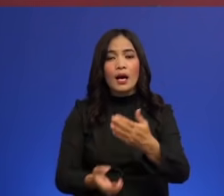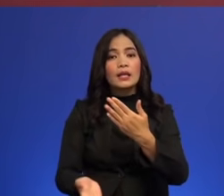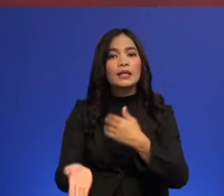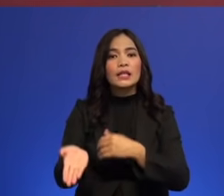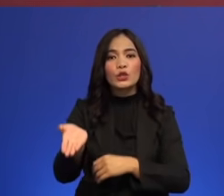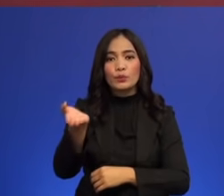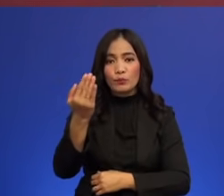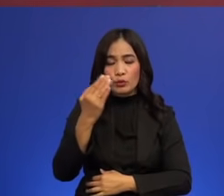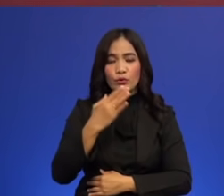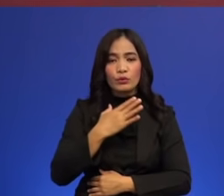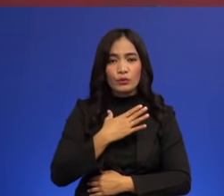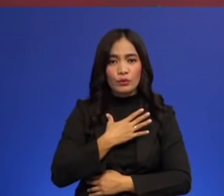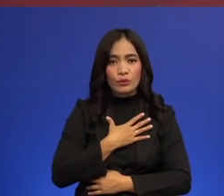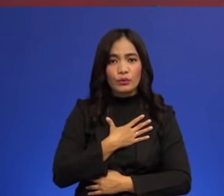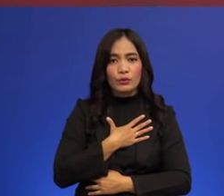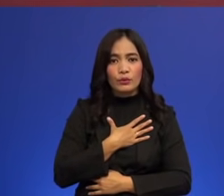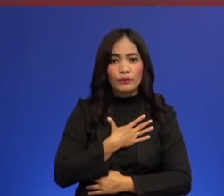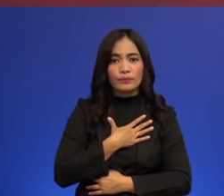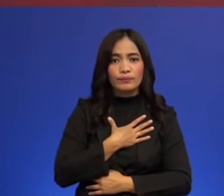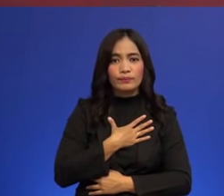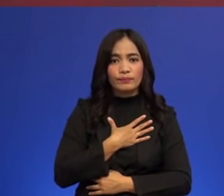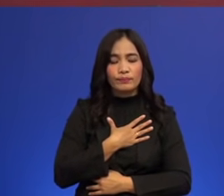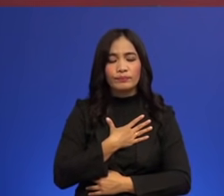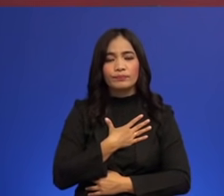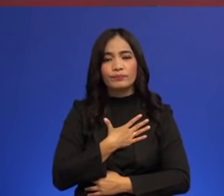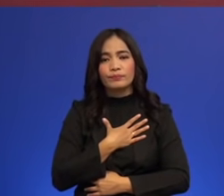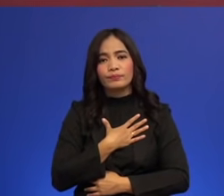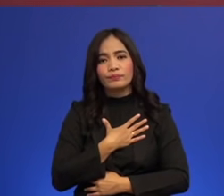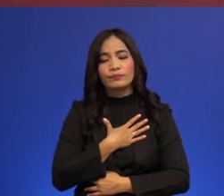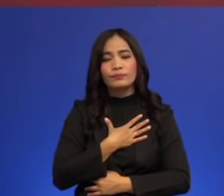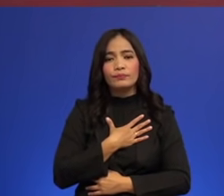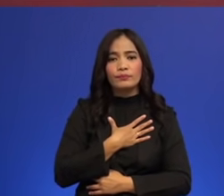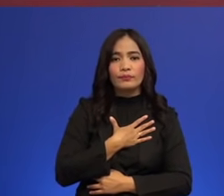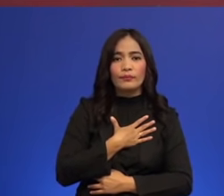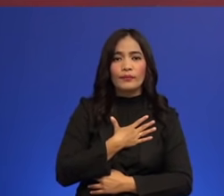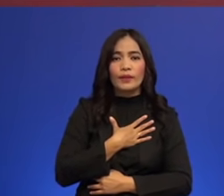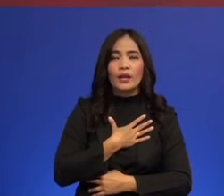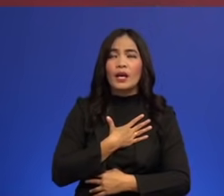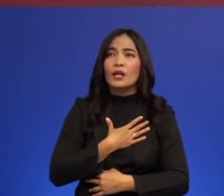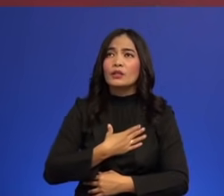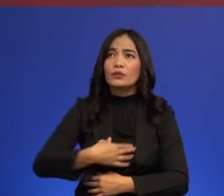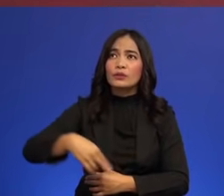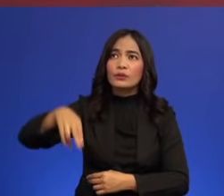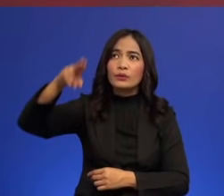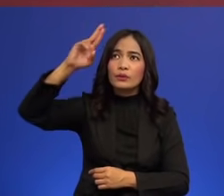masa hidupku. Tuhan ajarku menghitung.